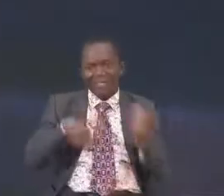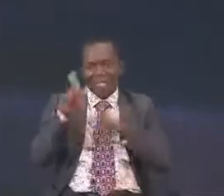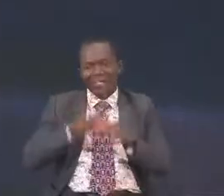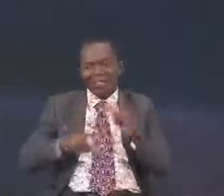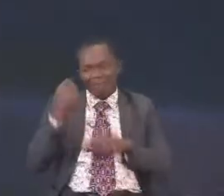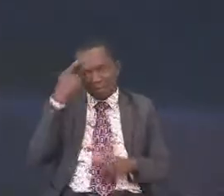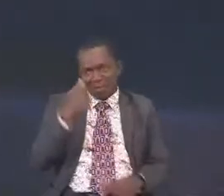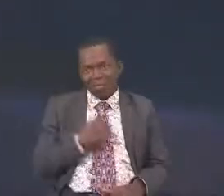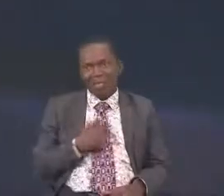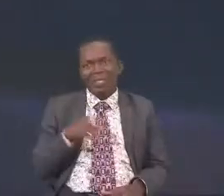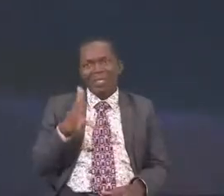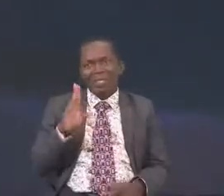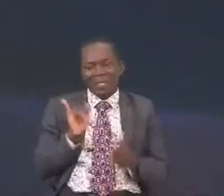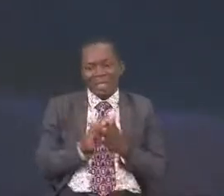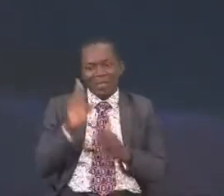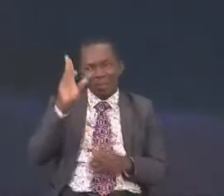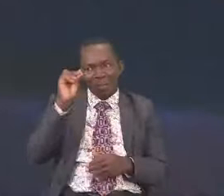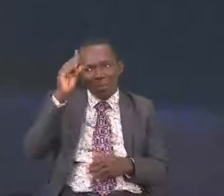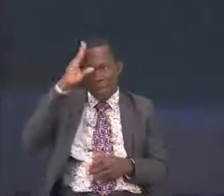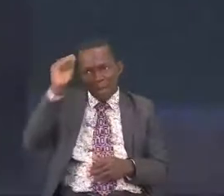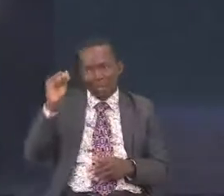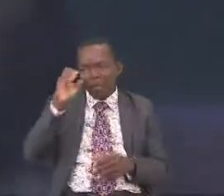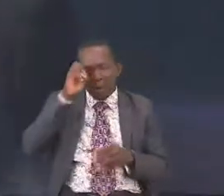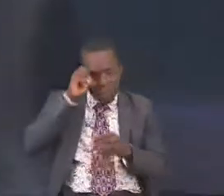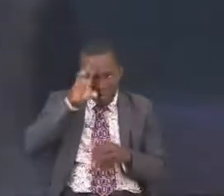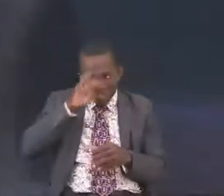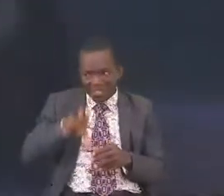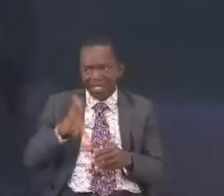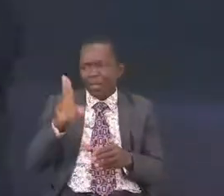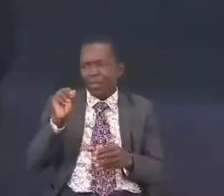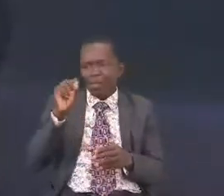Nul, aucun magicien, aucun occulte,